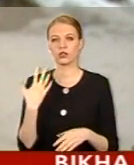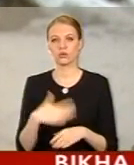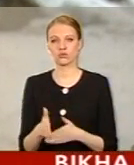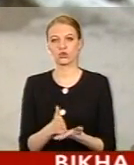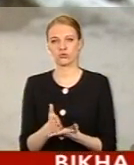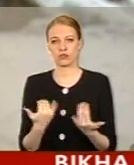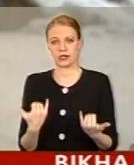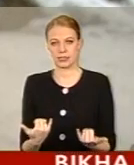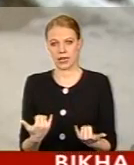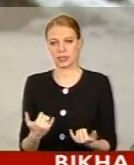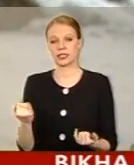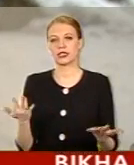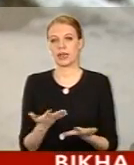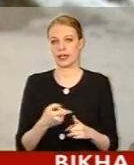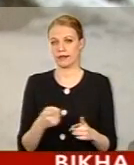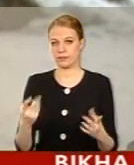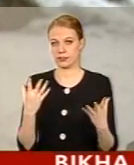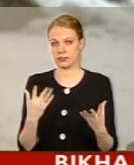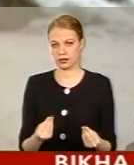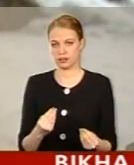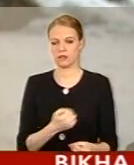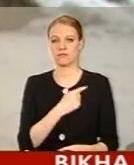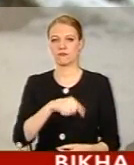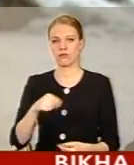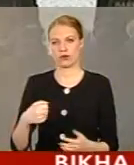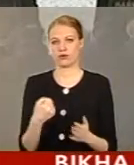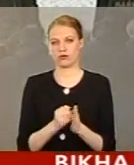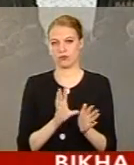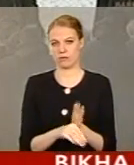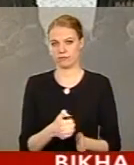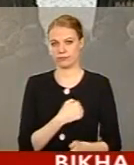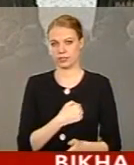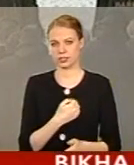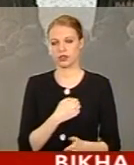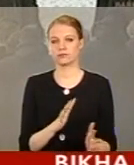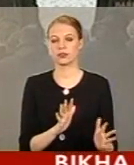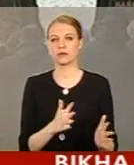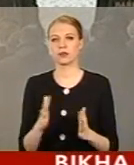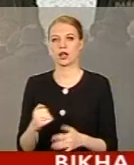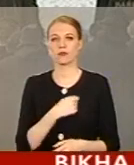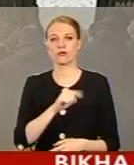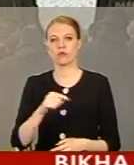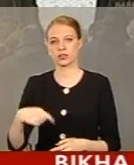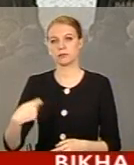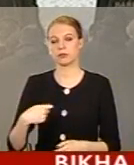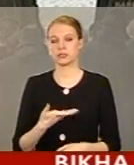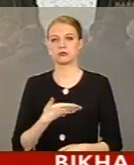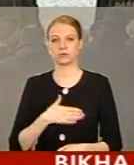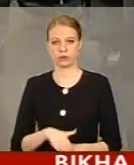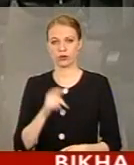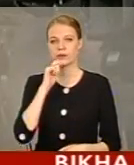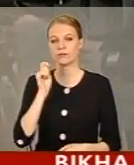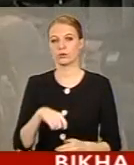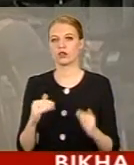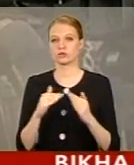служать зараз і які в ці дні мобілізуються до війська. Перебігом мобілізації президент задоволений. В